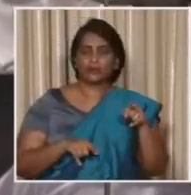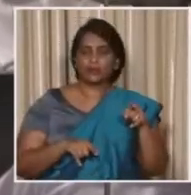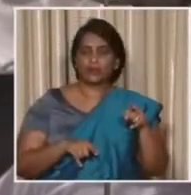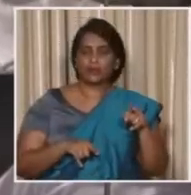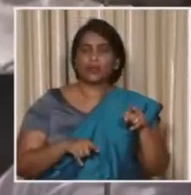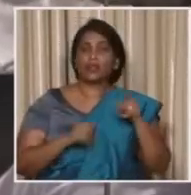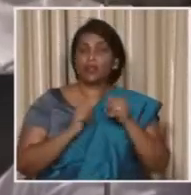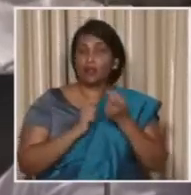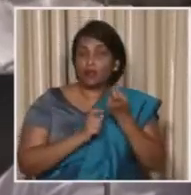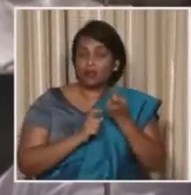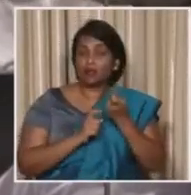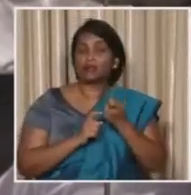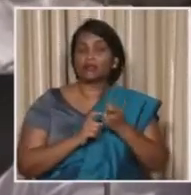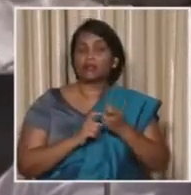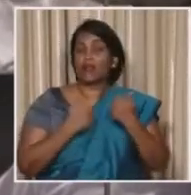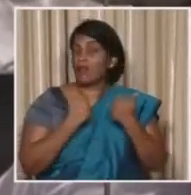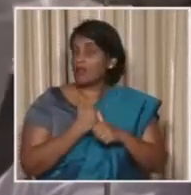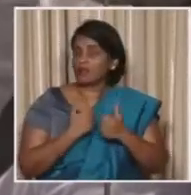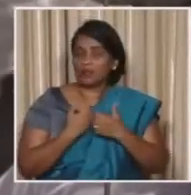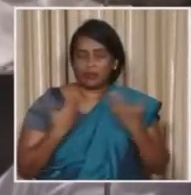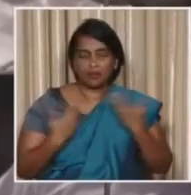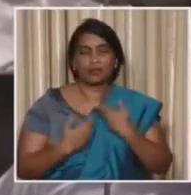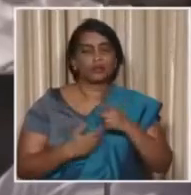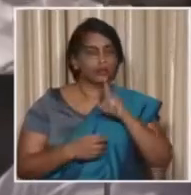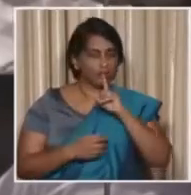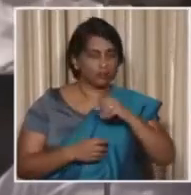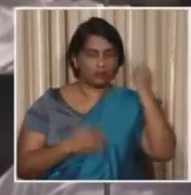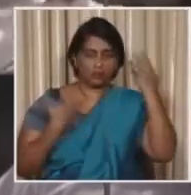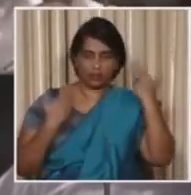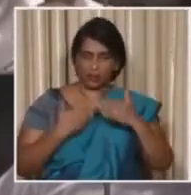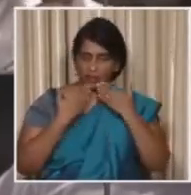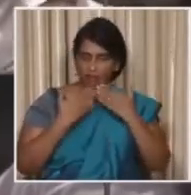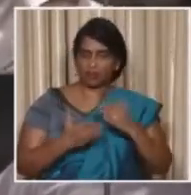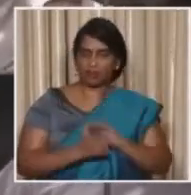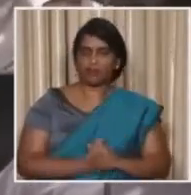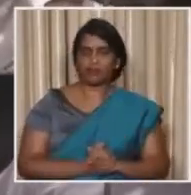අවසානයි. ආර්ථිකය හදන්නට බෑ කියන කාරණේ මතක් කරමින් මම ඒකට අවසන් කරනවා. බොහෝ ස්තුතියි.